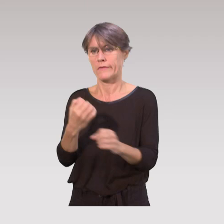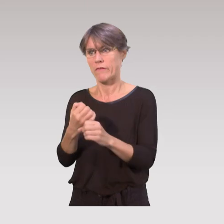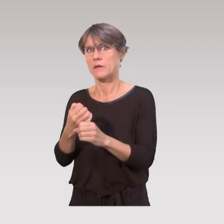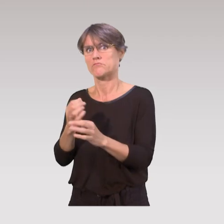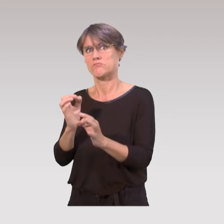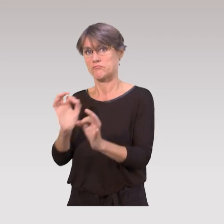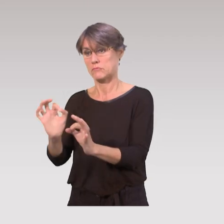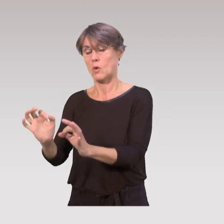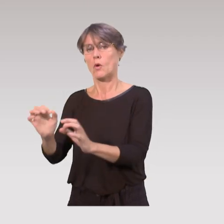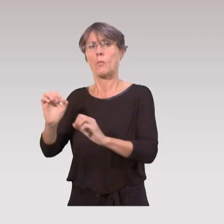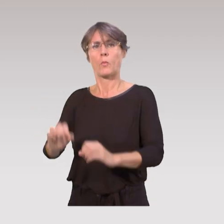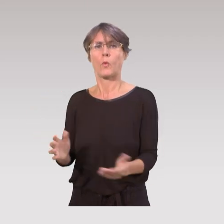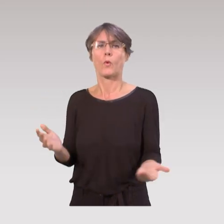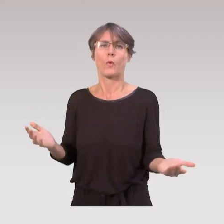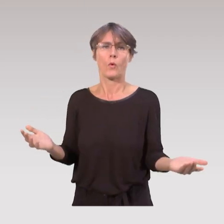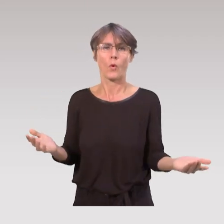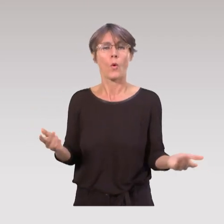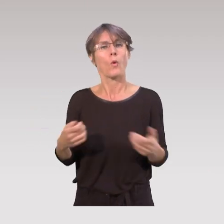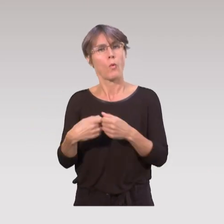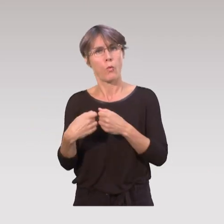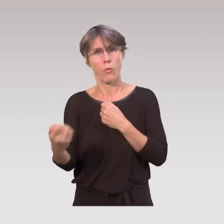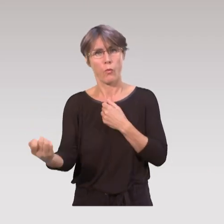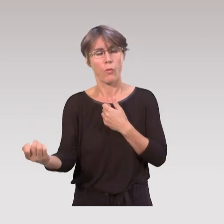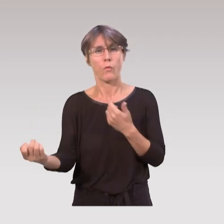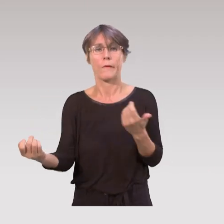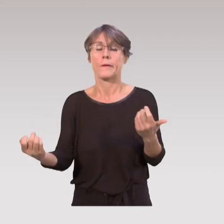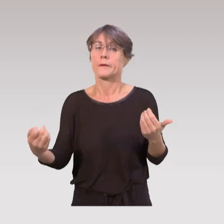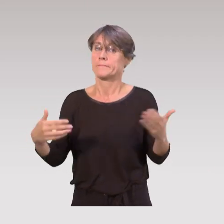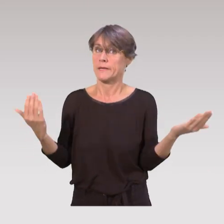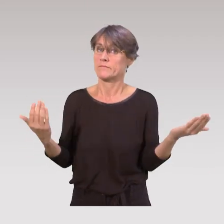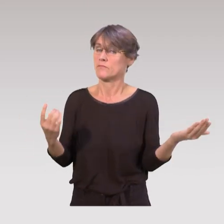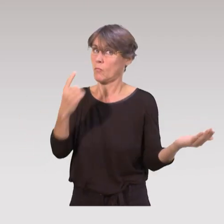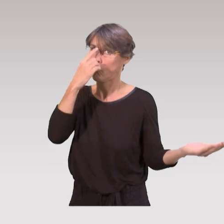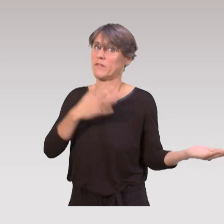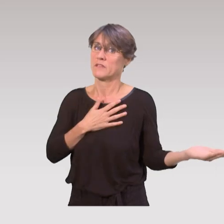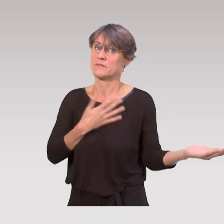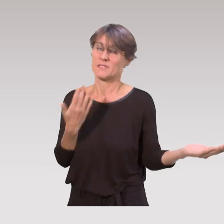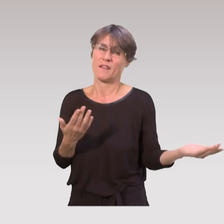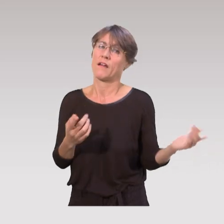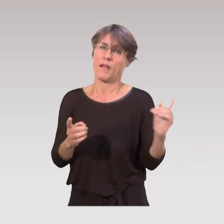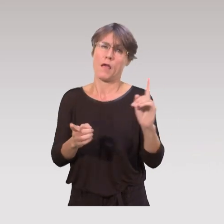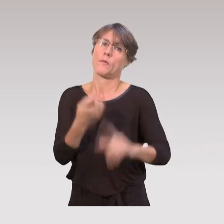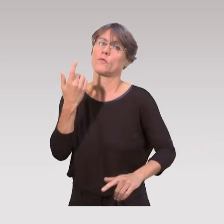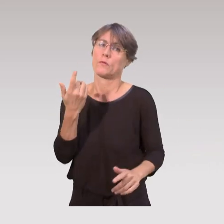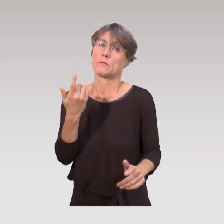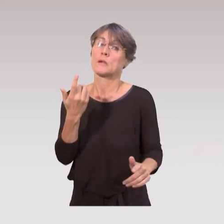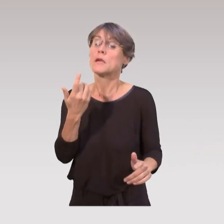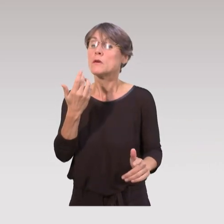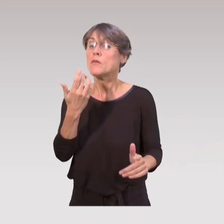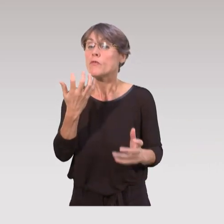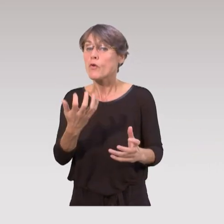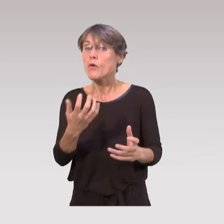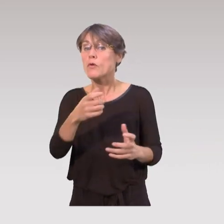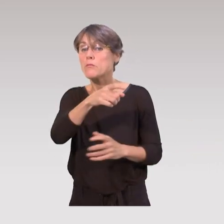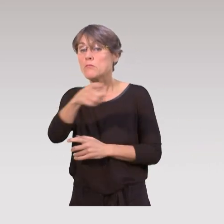en santé. C'est un travail très exigeant qui peut être long, mais il me semble que c'est la